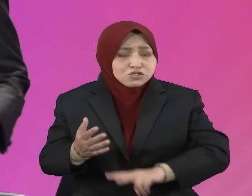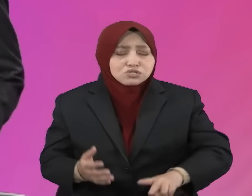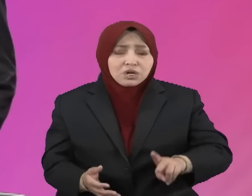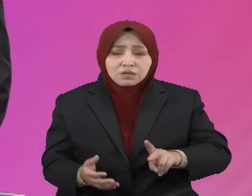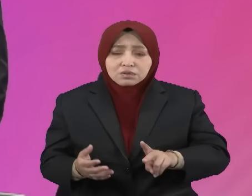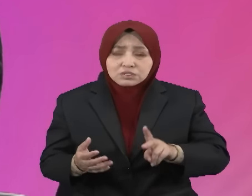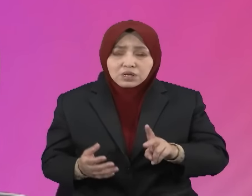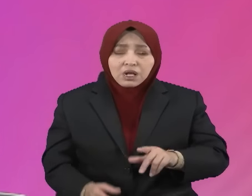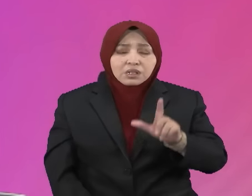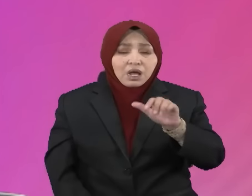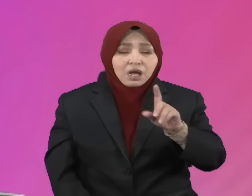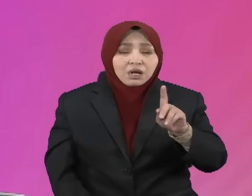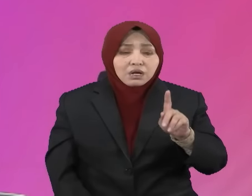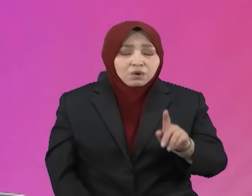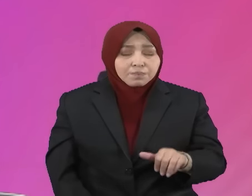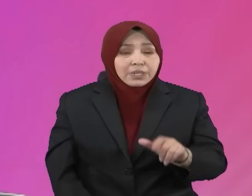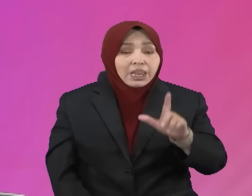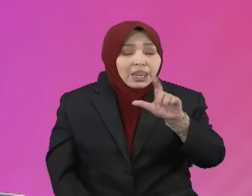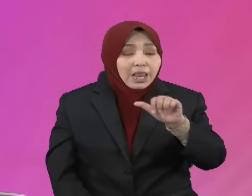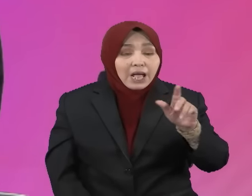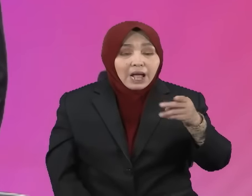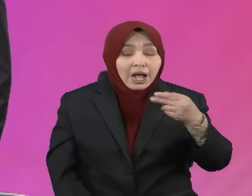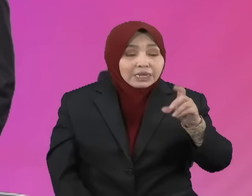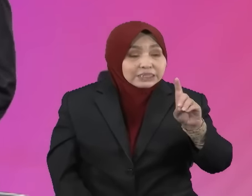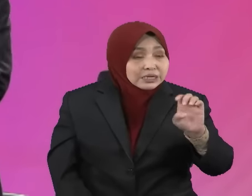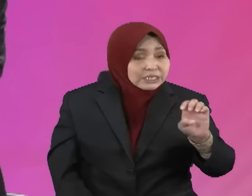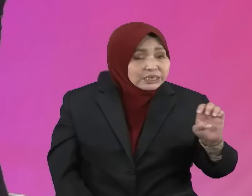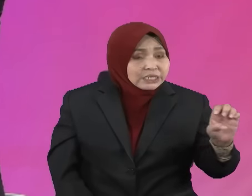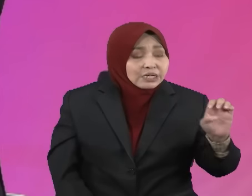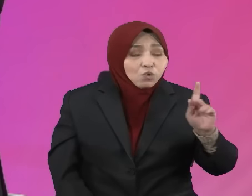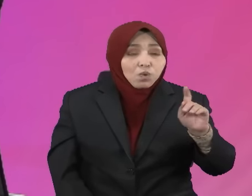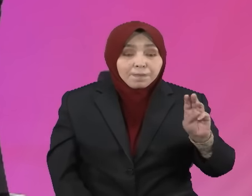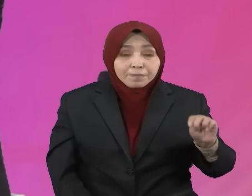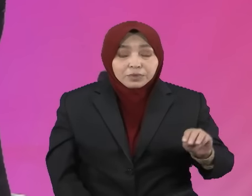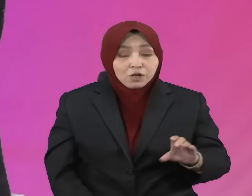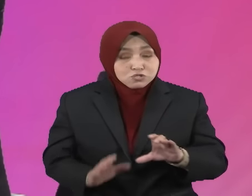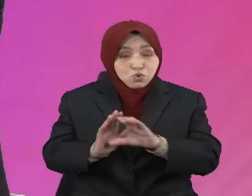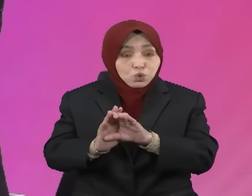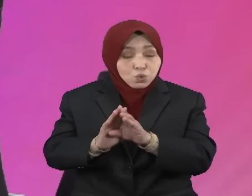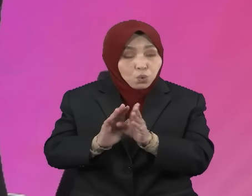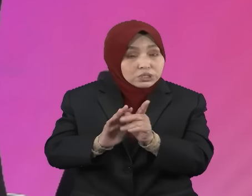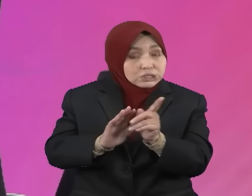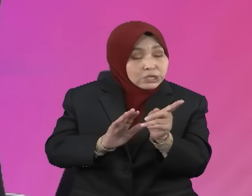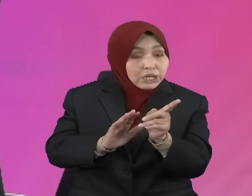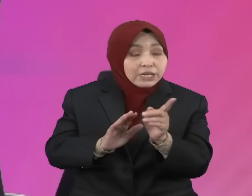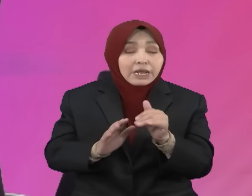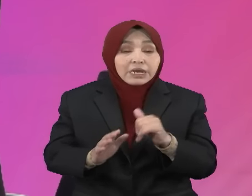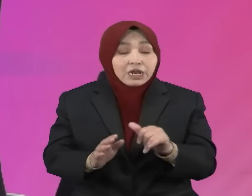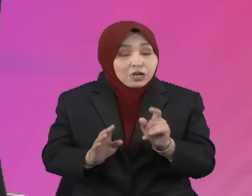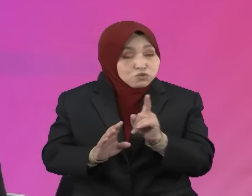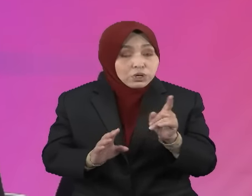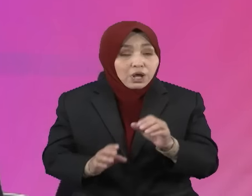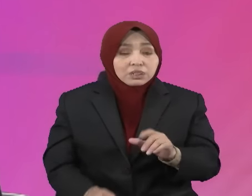lain. Lahadakum. Ha, dia baca dengan condong sedikit. Ada yang condong